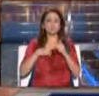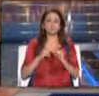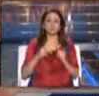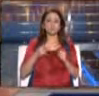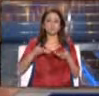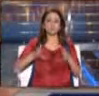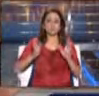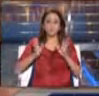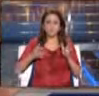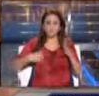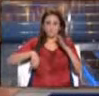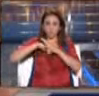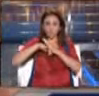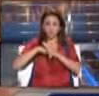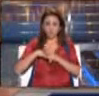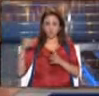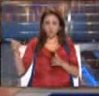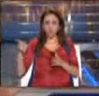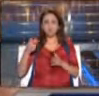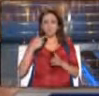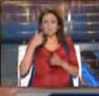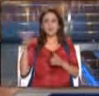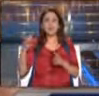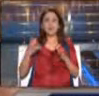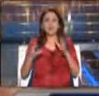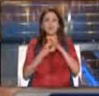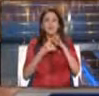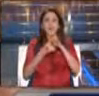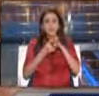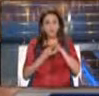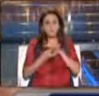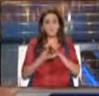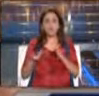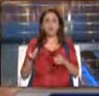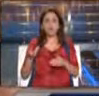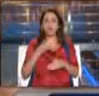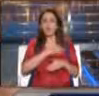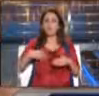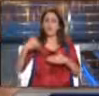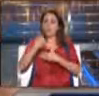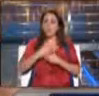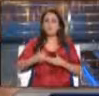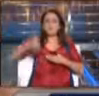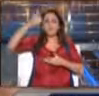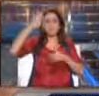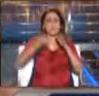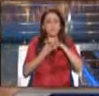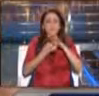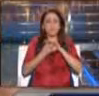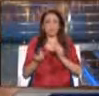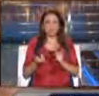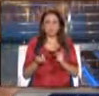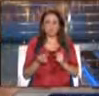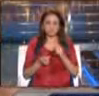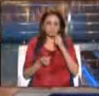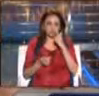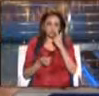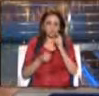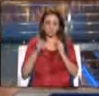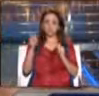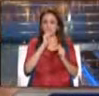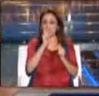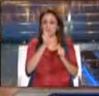دي مثلا مش لعيب، مش صايع مثلا، يعني لعيب كوره ده خريج اداب، خريج حقوق، خريج طب يعني انا مثلا الاعلامي الطبيعي، يعني حضرتك مثلا خريج ايه